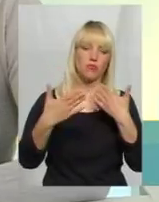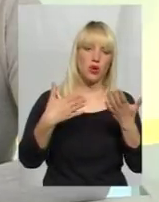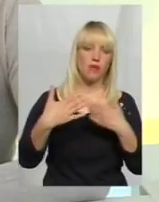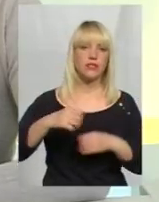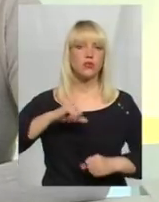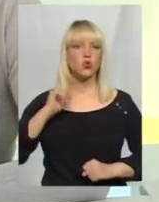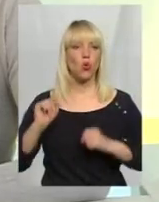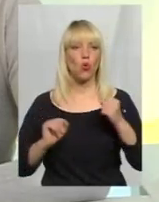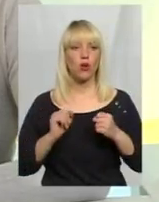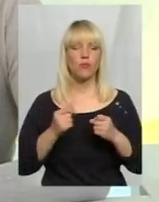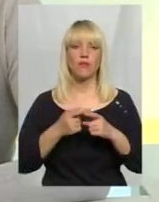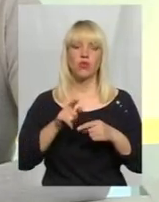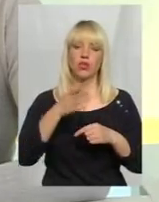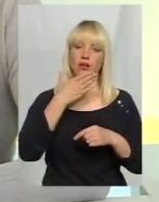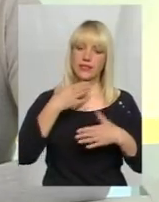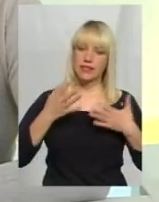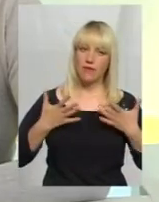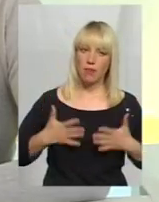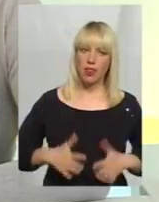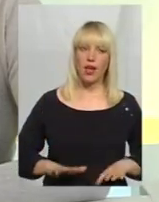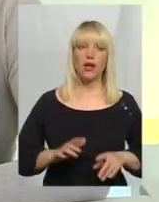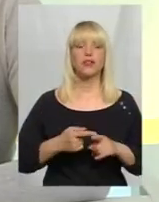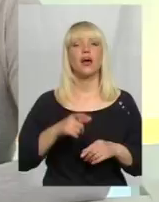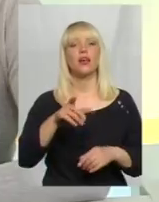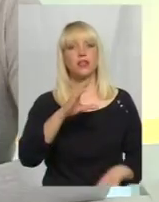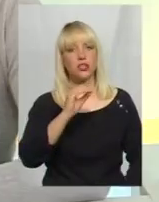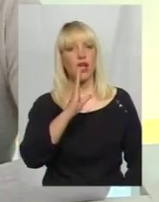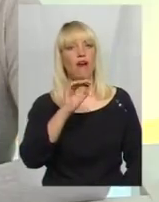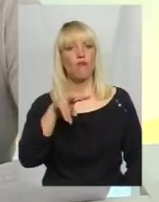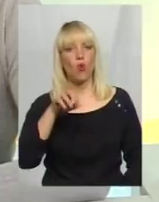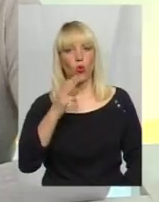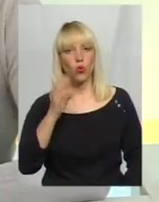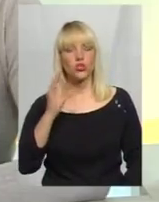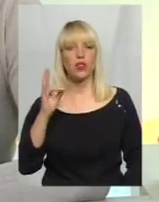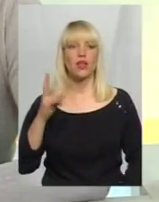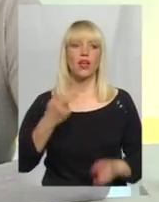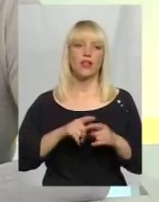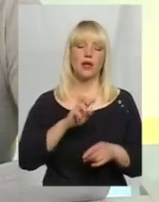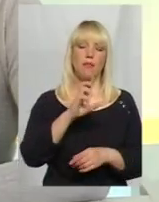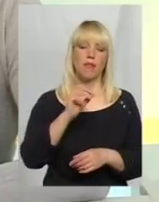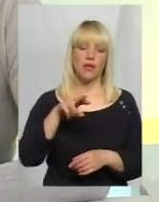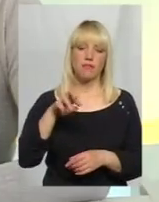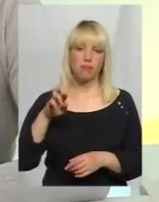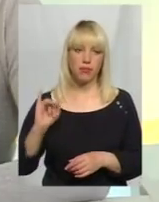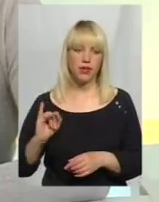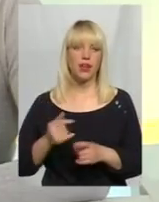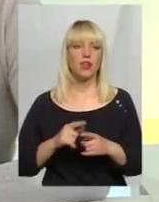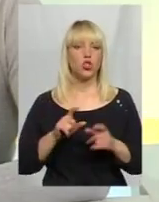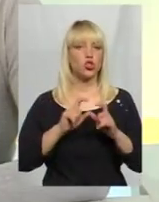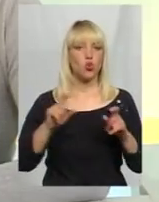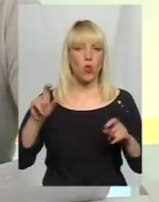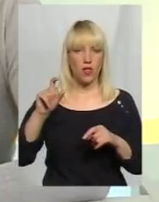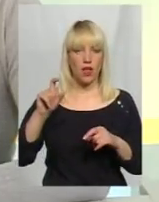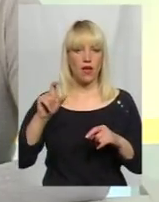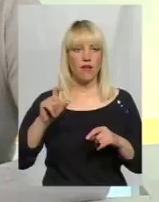говорим, вот это красивое платье, а это же Evolution, это же Бэмби. Также школьная форма